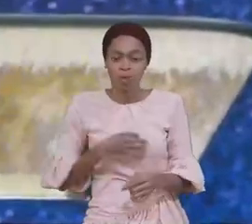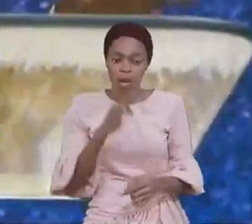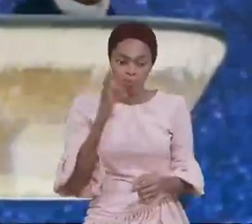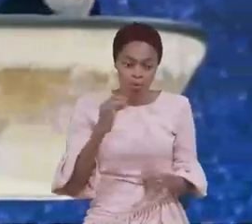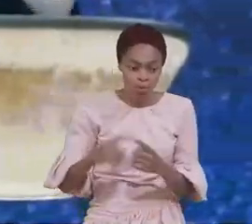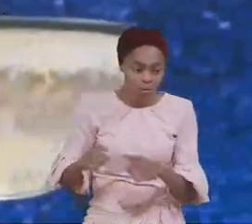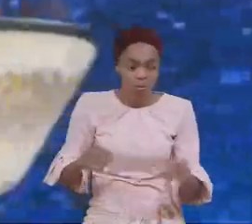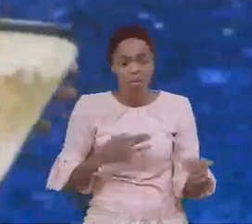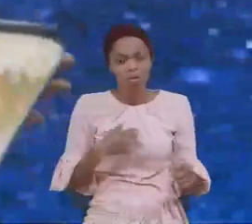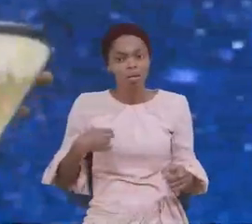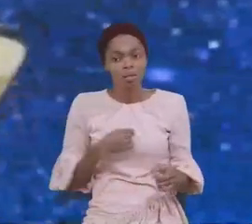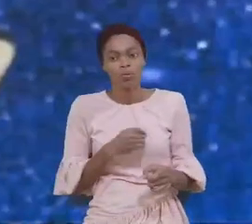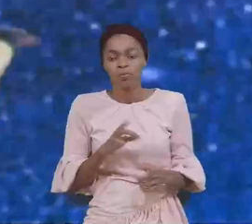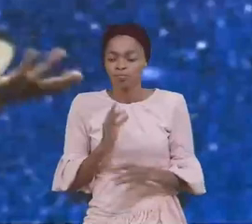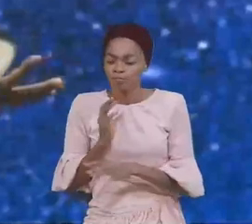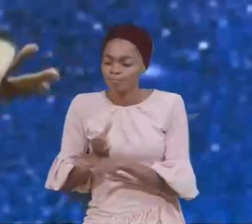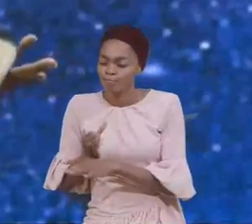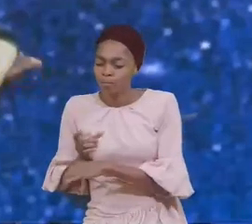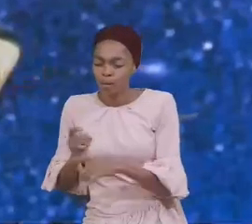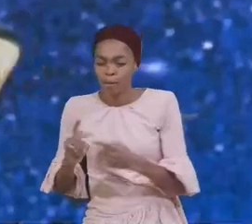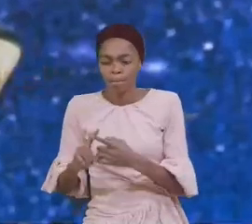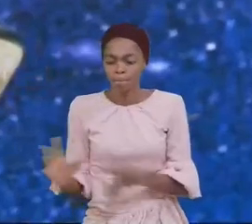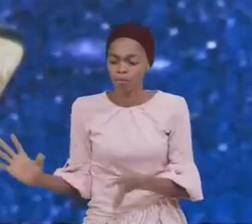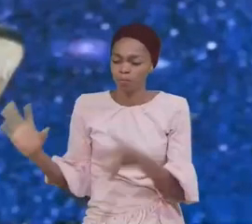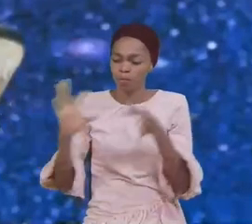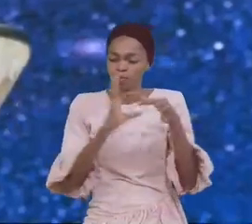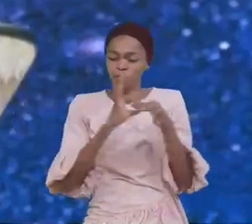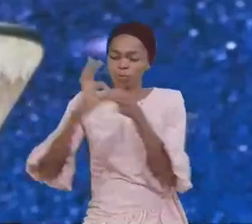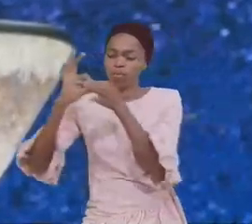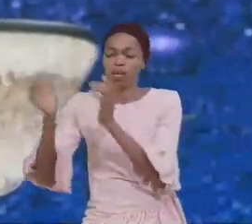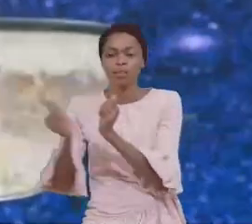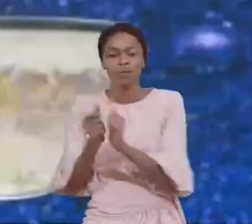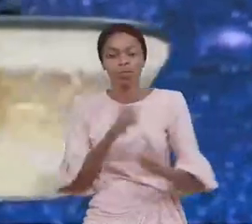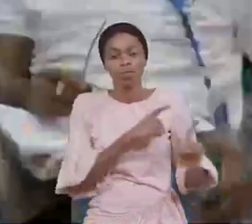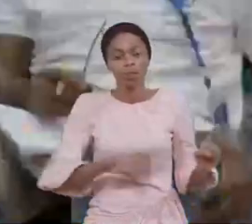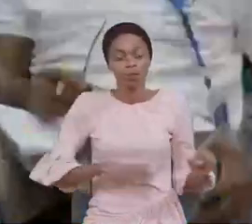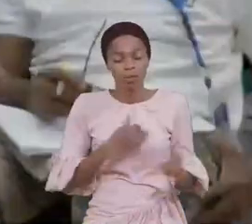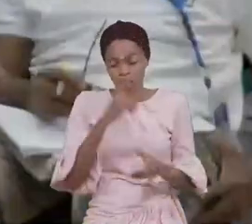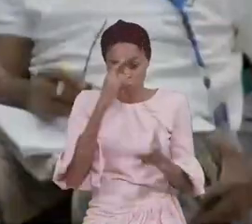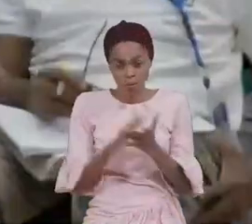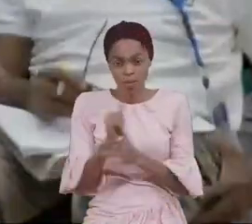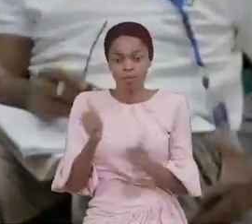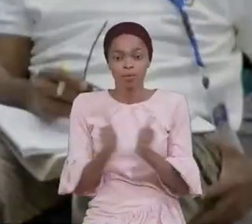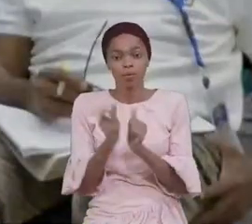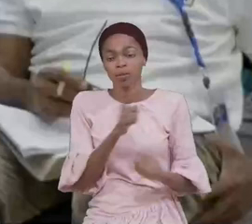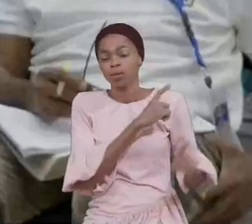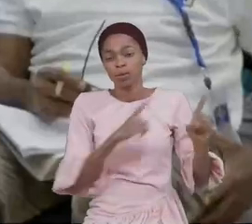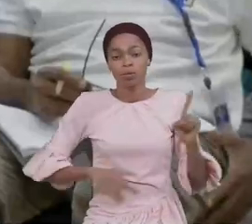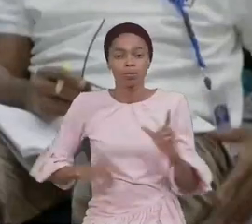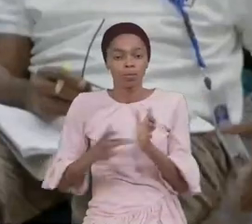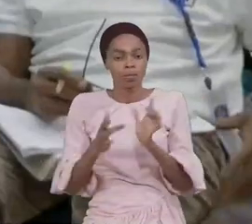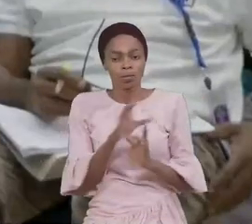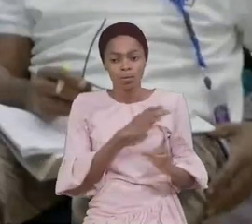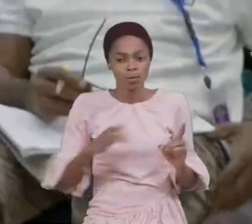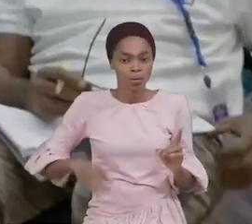leur convaincons afin de se réconcilier avec le Seigneur, qu'ils croient au Seigneur Jésus-Christ. Et le plan